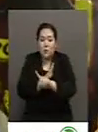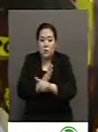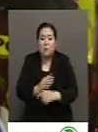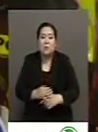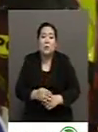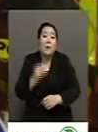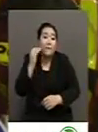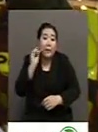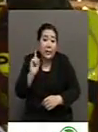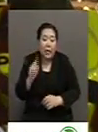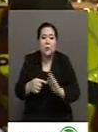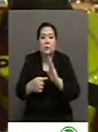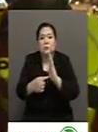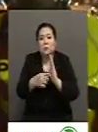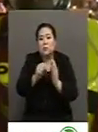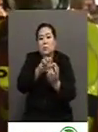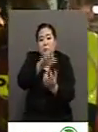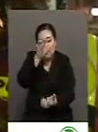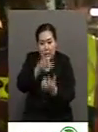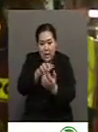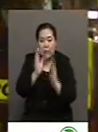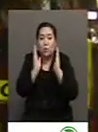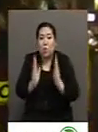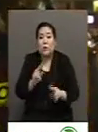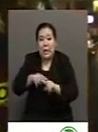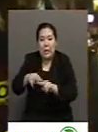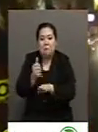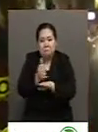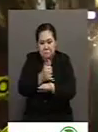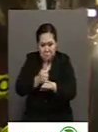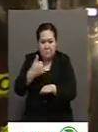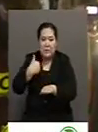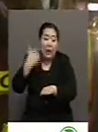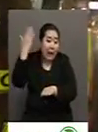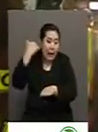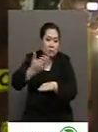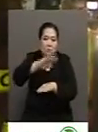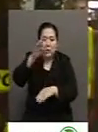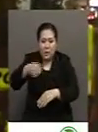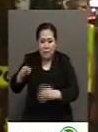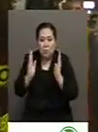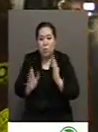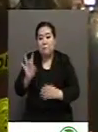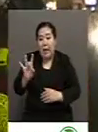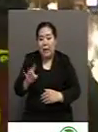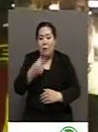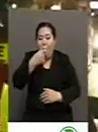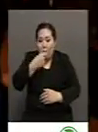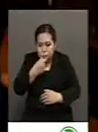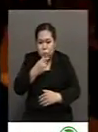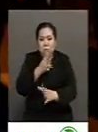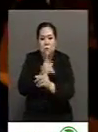อบางสาวธงนะคะจังหวัดสมุทรปราการค่ะพร้อมกับผู้โดยสารที่นั่งอยู่ในรถแล้วก็หลังกระบะรวม8คนพอนำมาเป่าแอลกอฮ